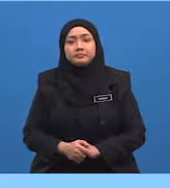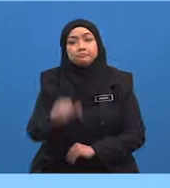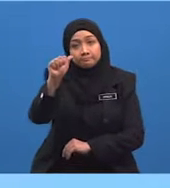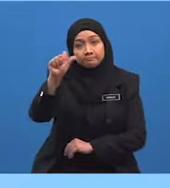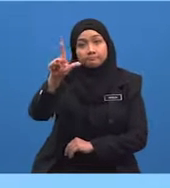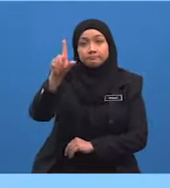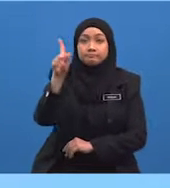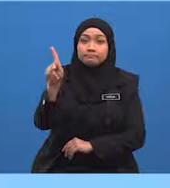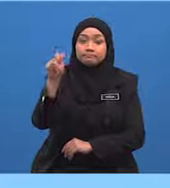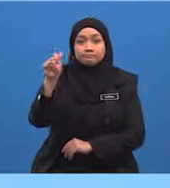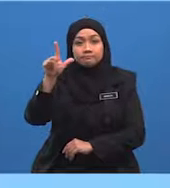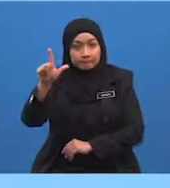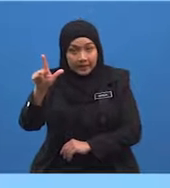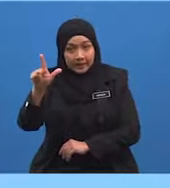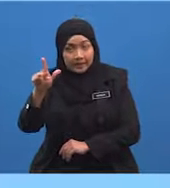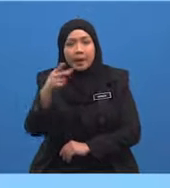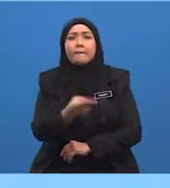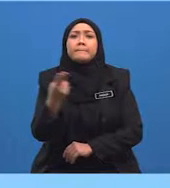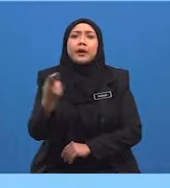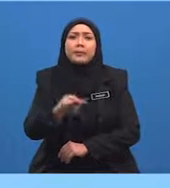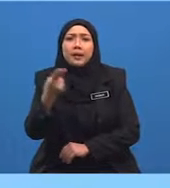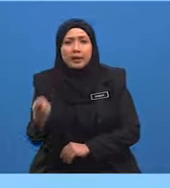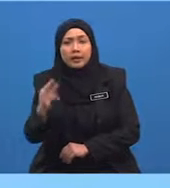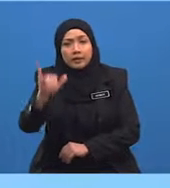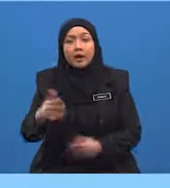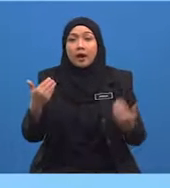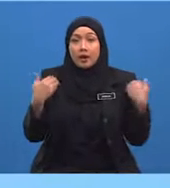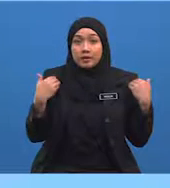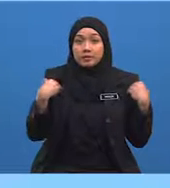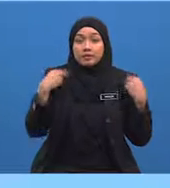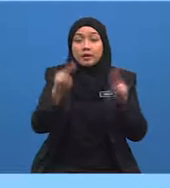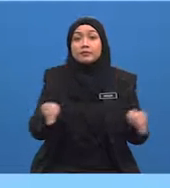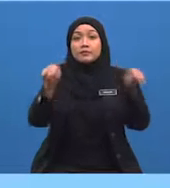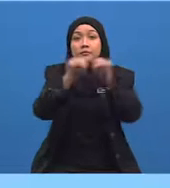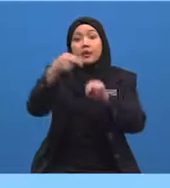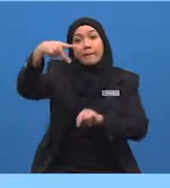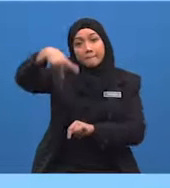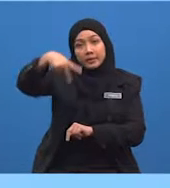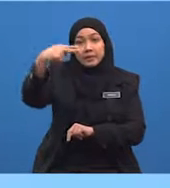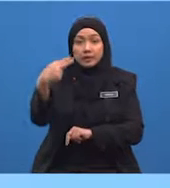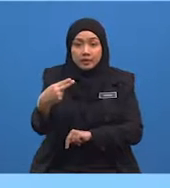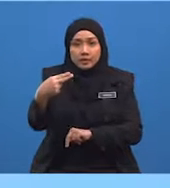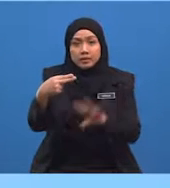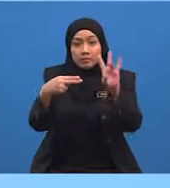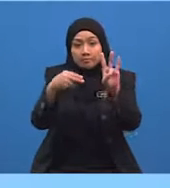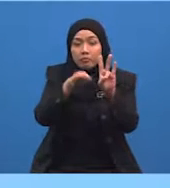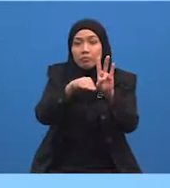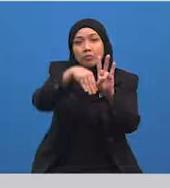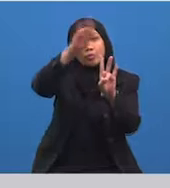Alkali pula adalah bahan yang mempunyai nilai pH lebih daripada